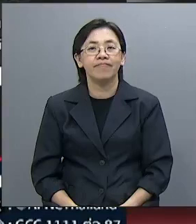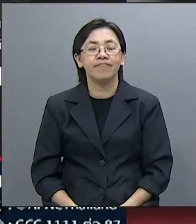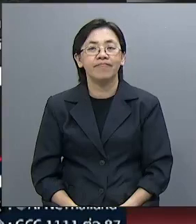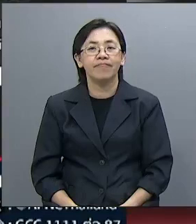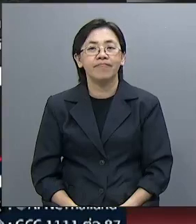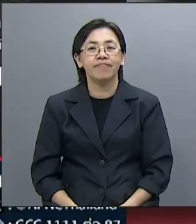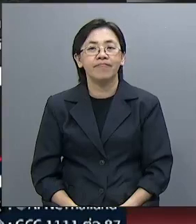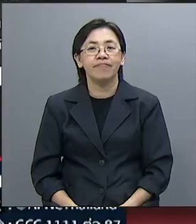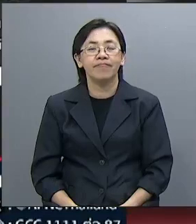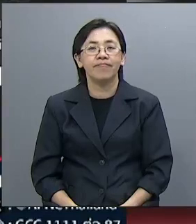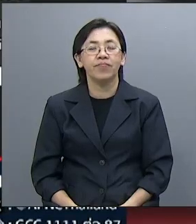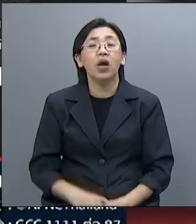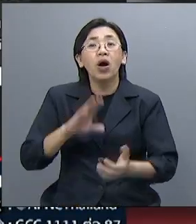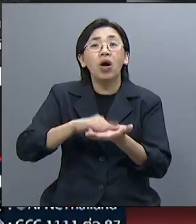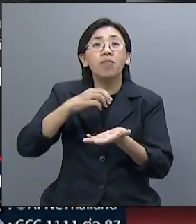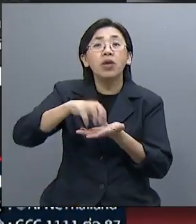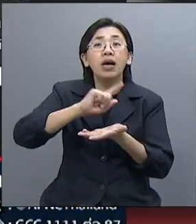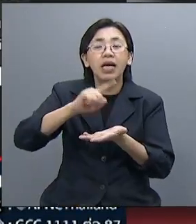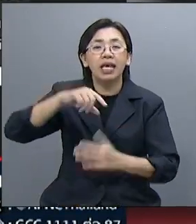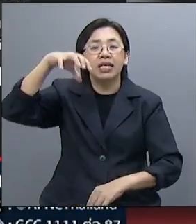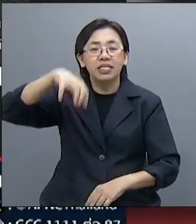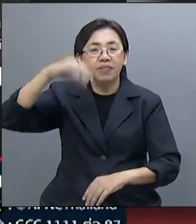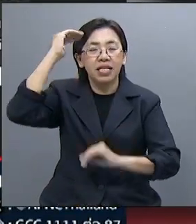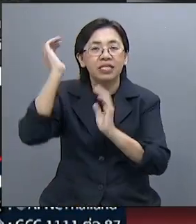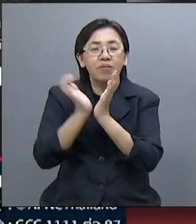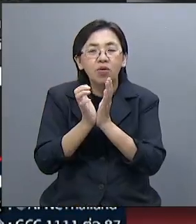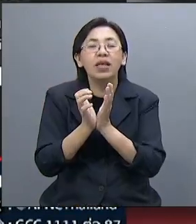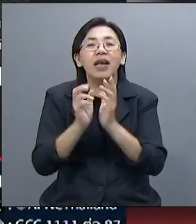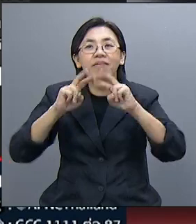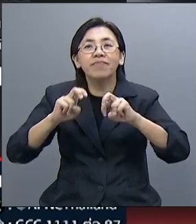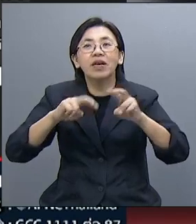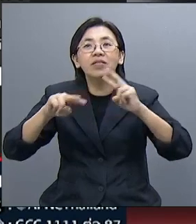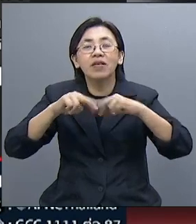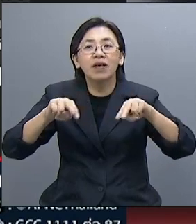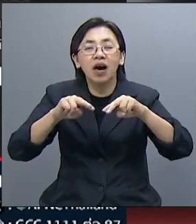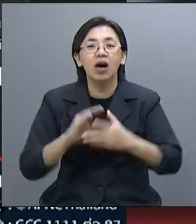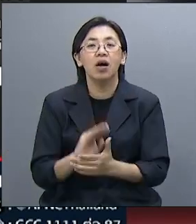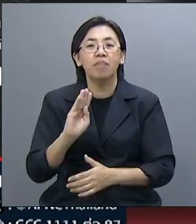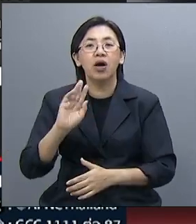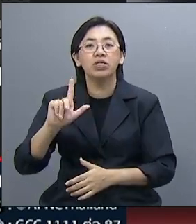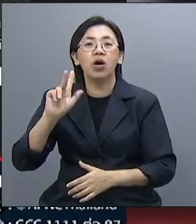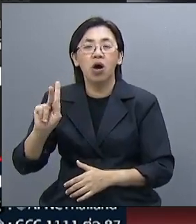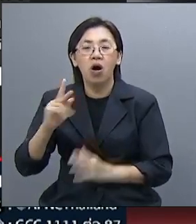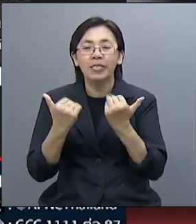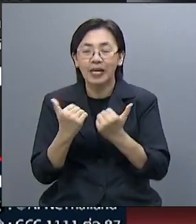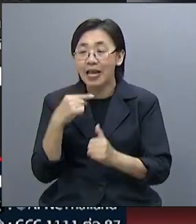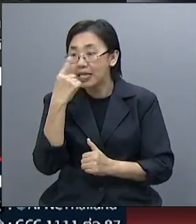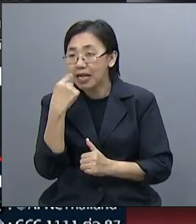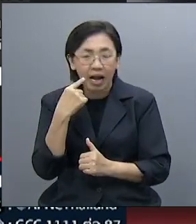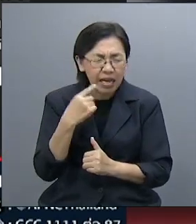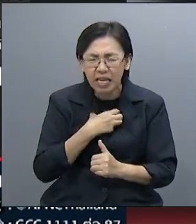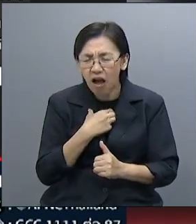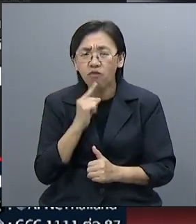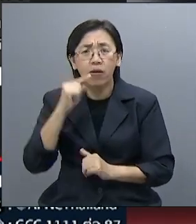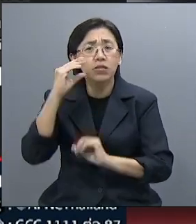กรณีมีผู้ให้ข้อมูลว่ากองบัญชาการตำรวจสอบสวนกลางค่ะหรือบชกนะคะรับแจ้งความออนไลน์ผ่านเพจสำนักงาน